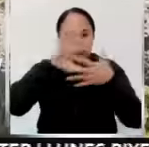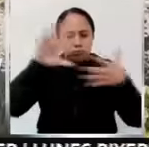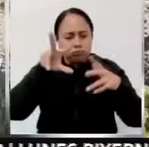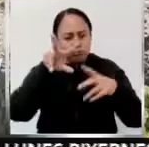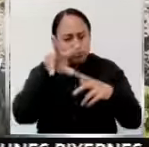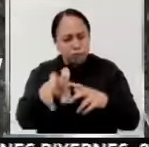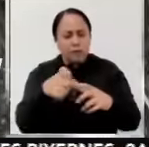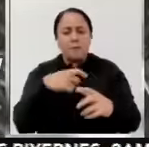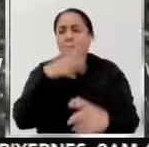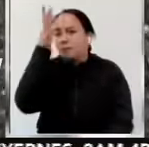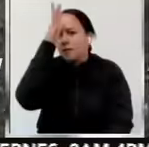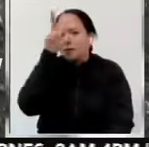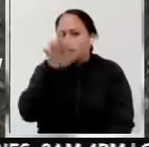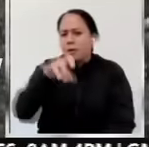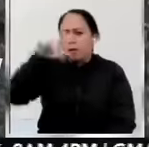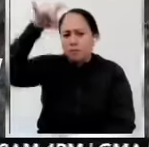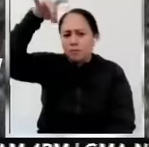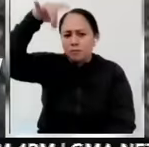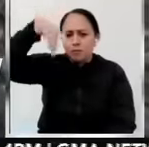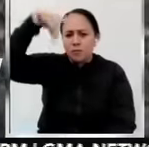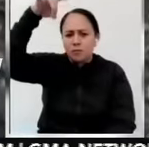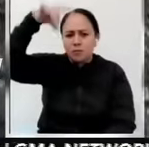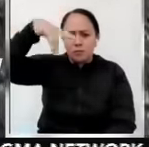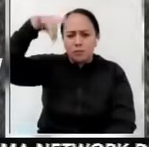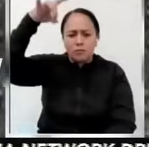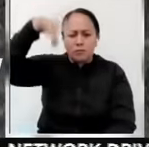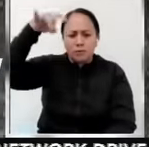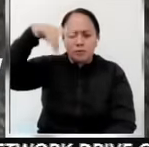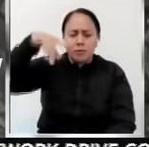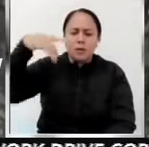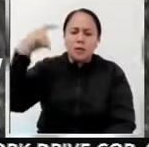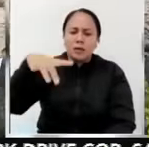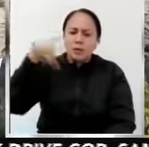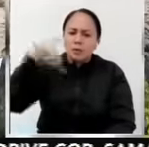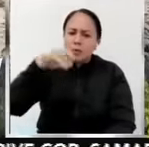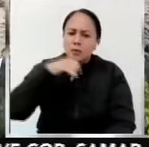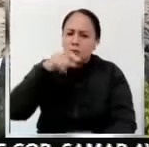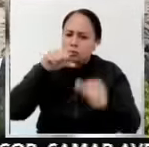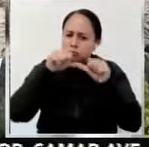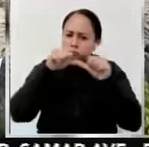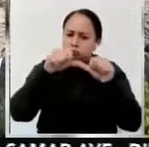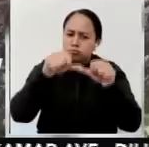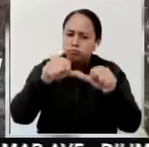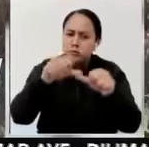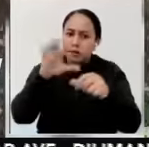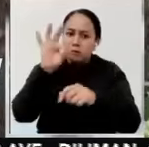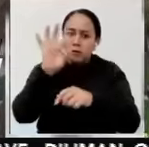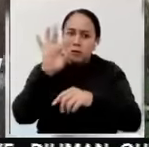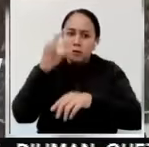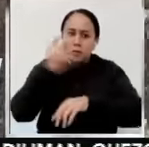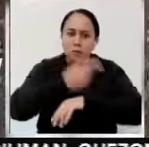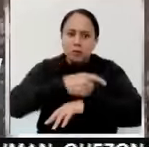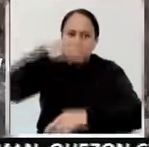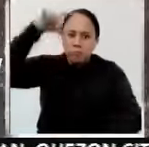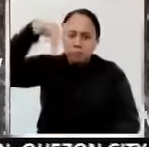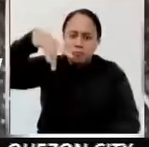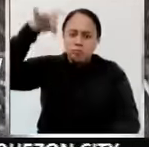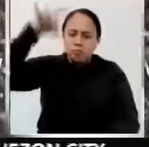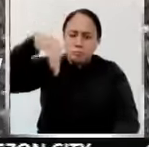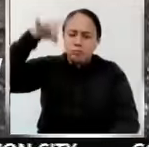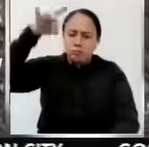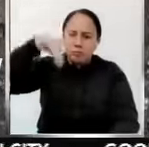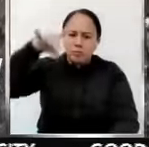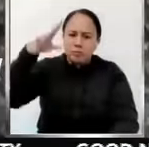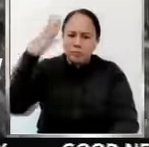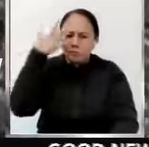ugat, patak-patak lang po. Ang tubig, tila hindi raw nauubos. 19 days, tuloy-tuloy po yung patak-patak niya. At kahit hindi man sila sigurado kung